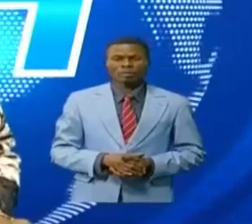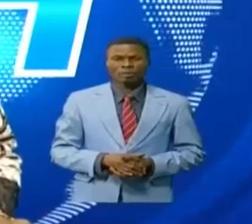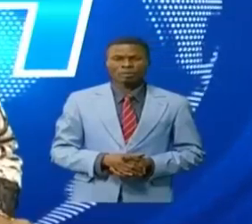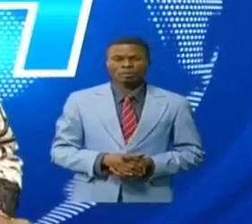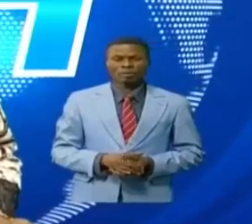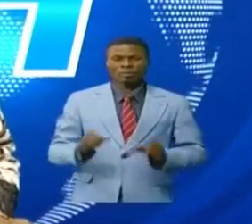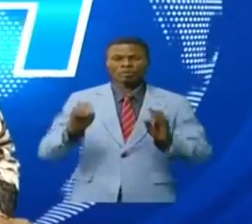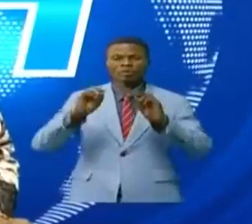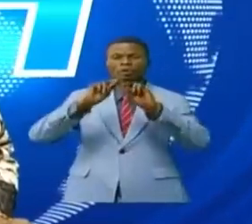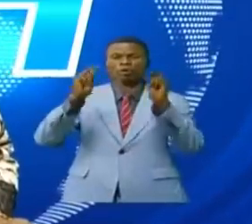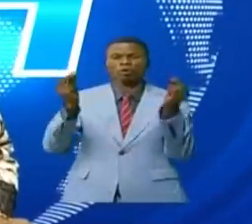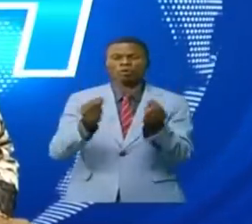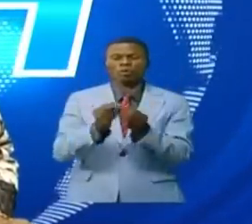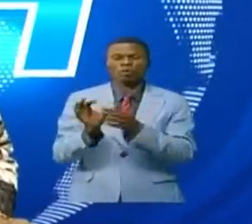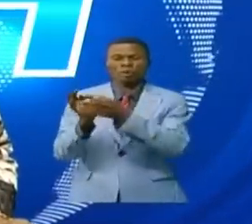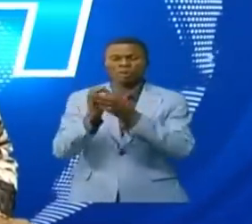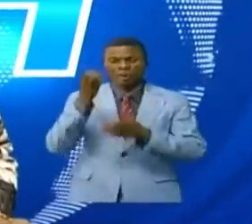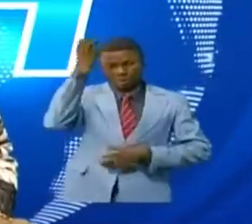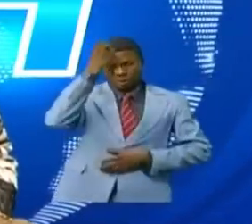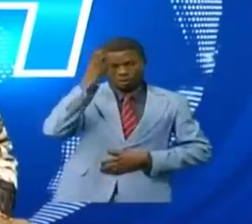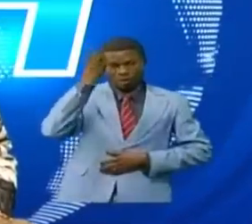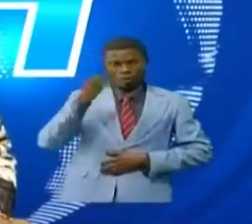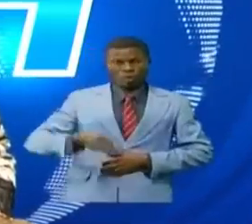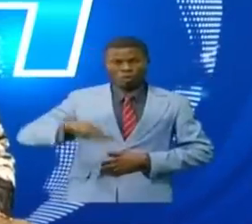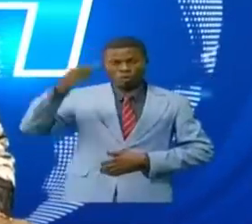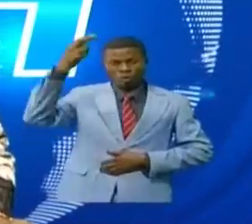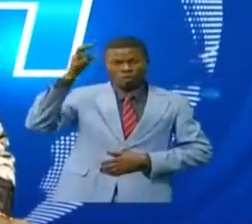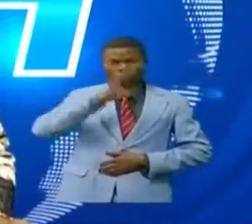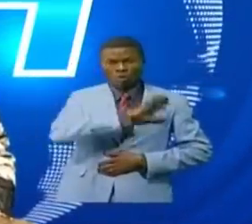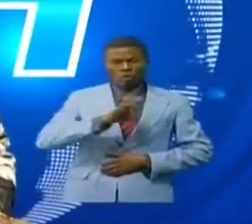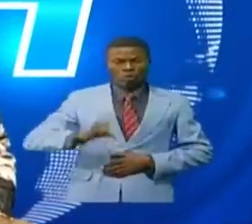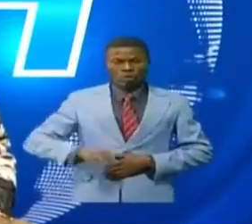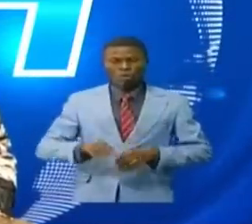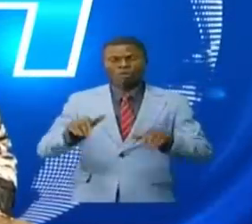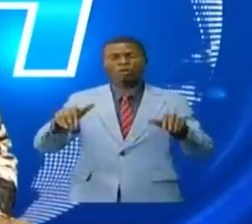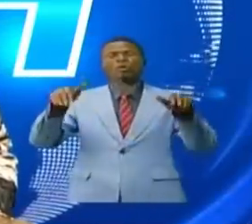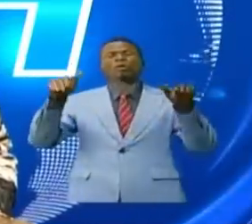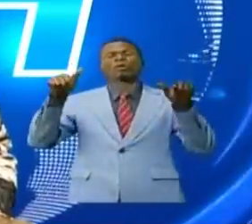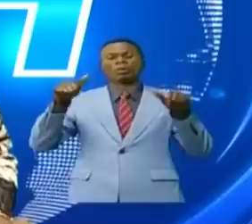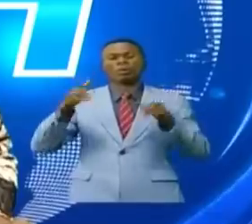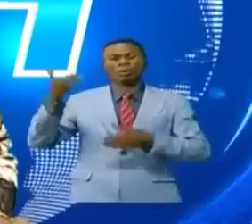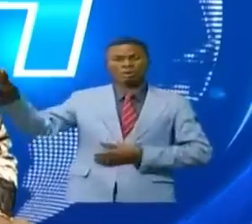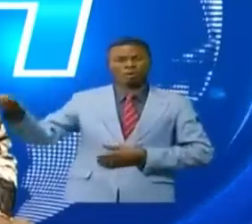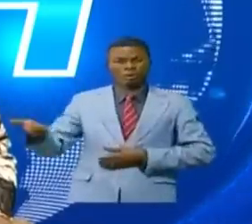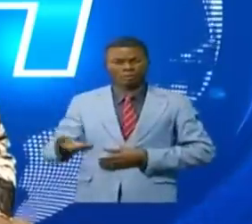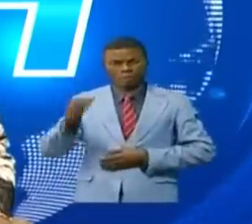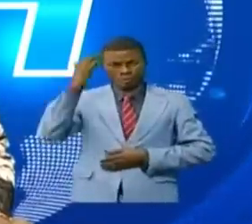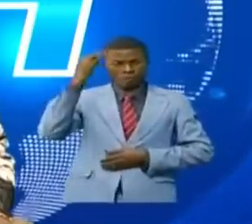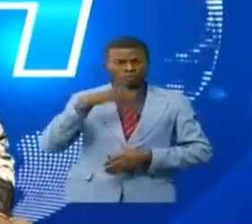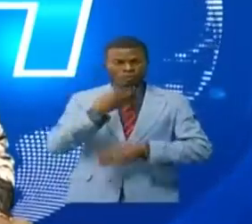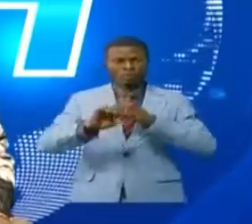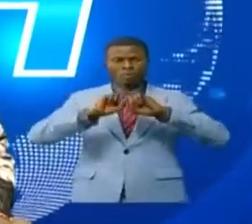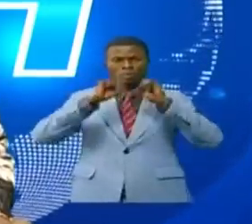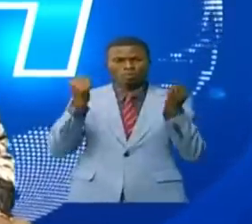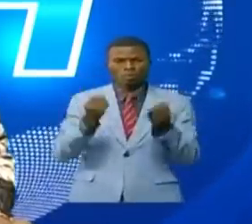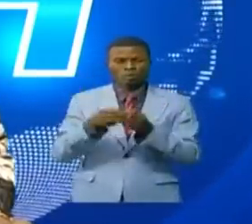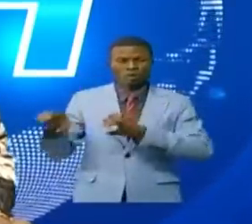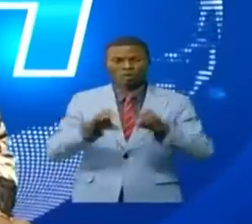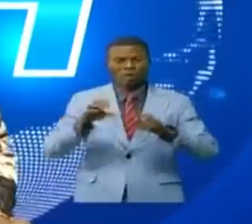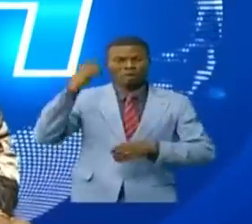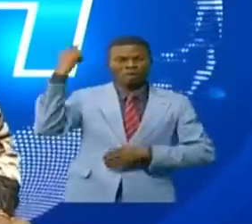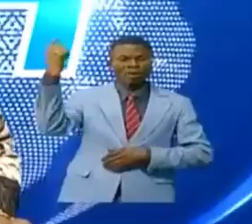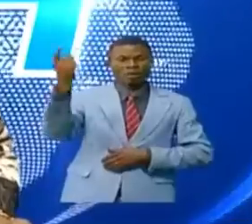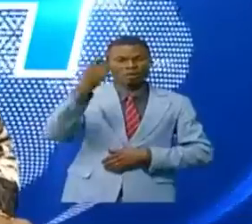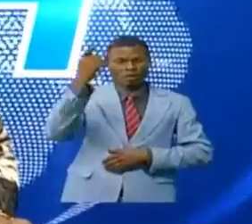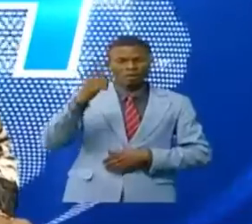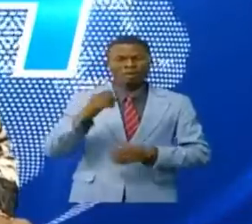Une délégation de l'Union européenne et du Haut Commissariat pour les réfugiés a été reçue par le ministre des Affaires sociales, Action humanitaire